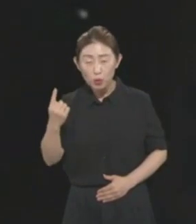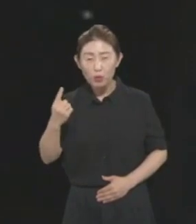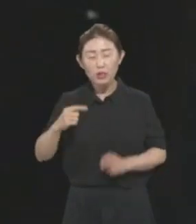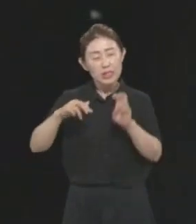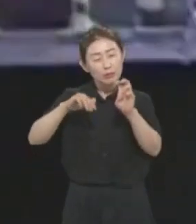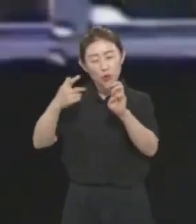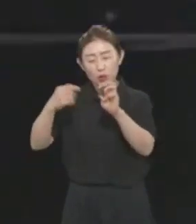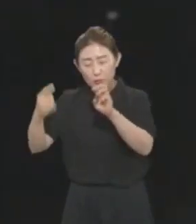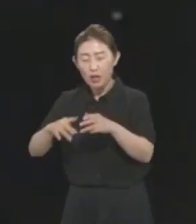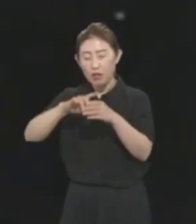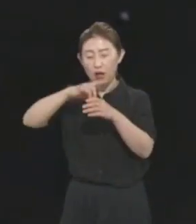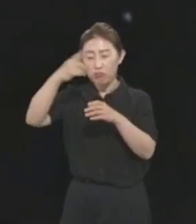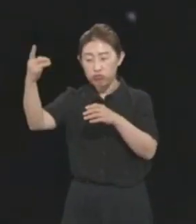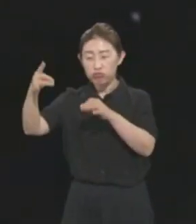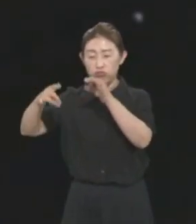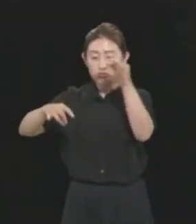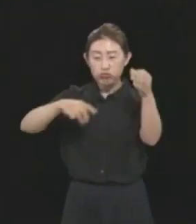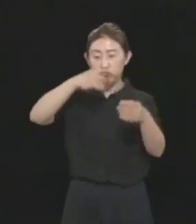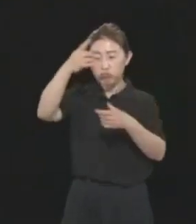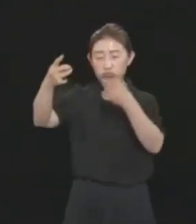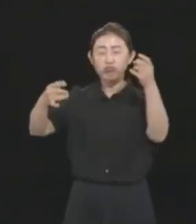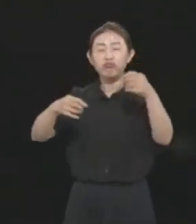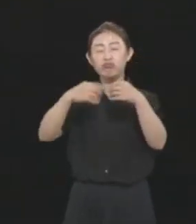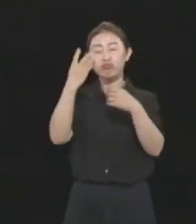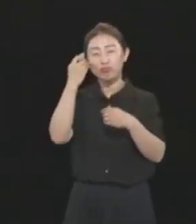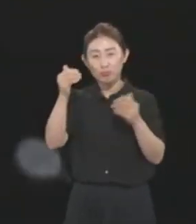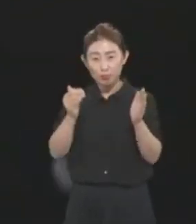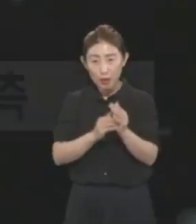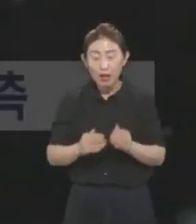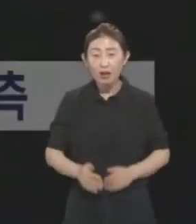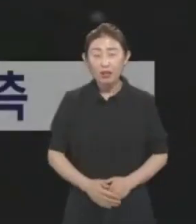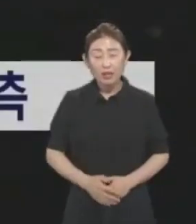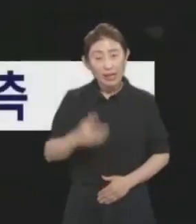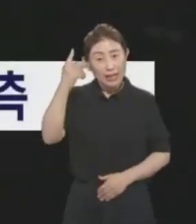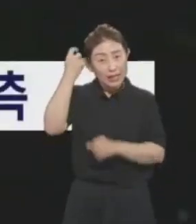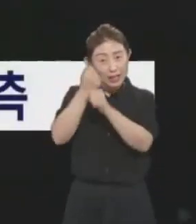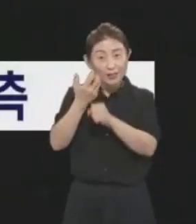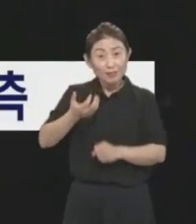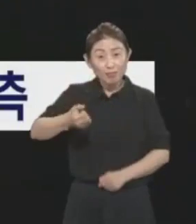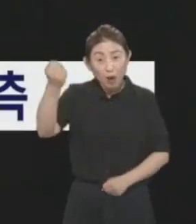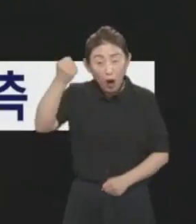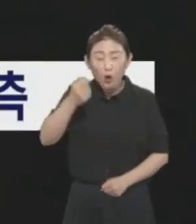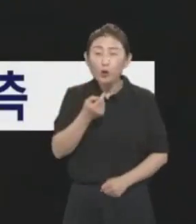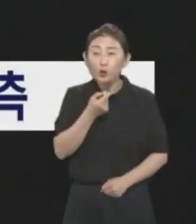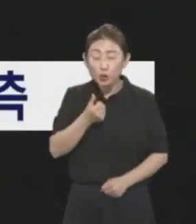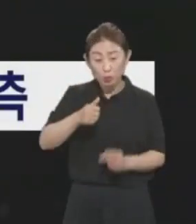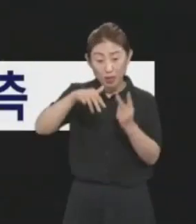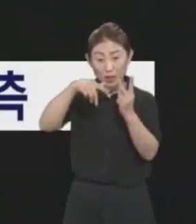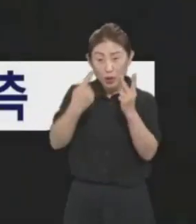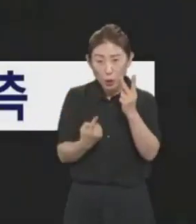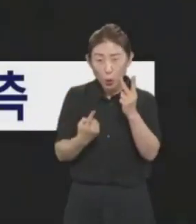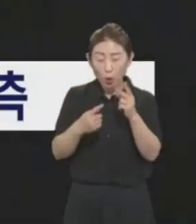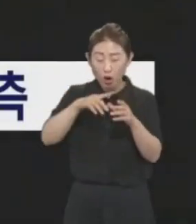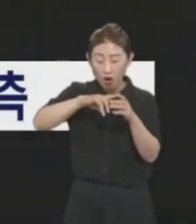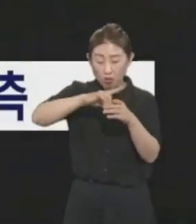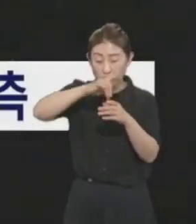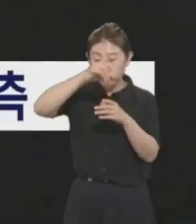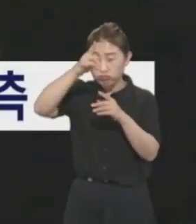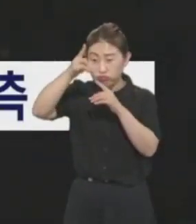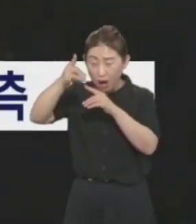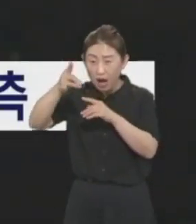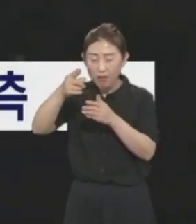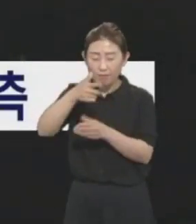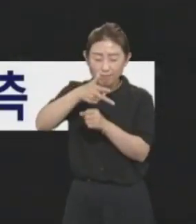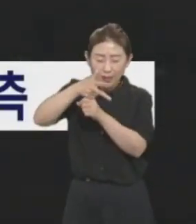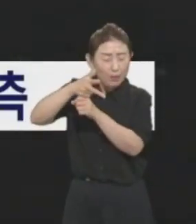7기가 순차적으로 사출됐습니다. 주 탑재체로 카이스트가 개발한 차세대 소형위성 2호는 카메라가 아닌 레이더로